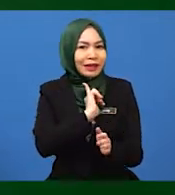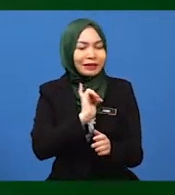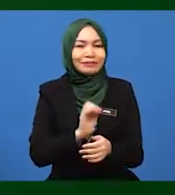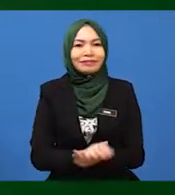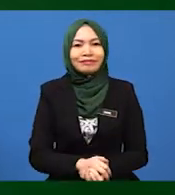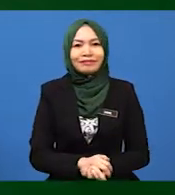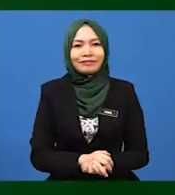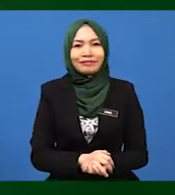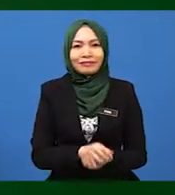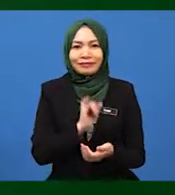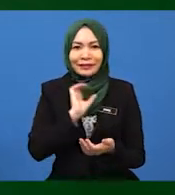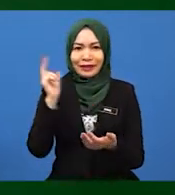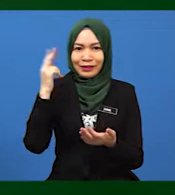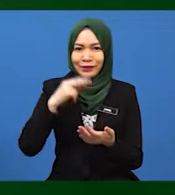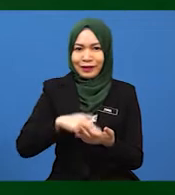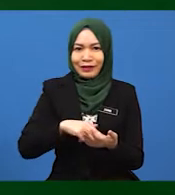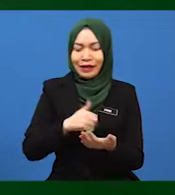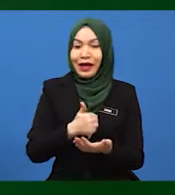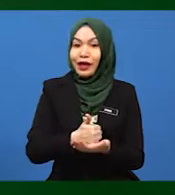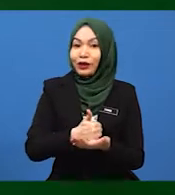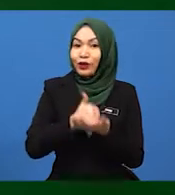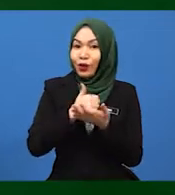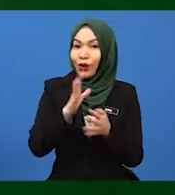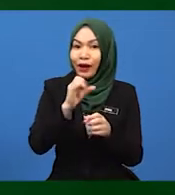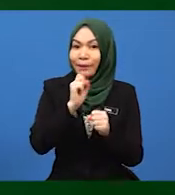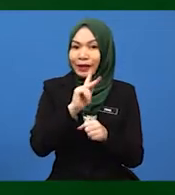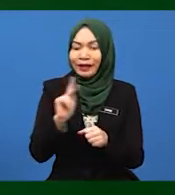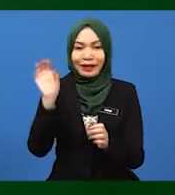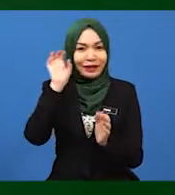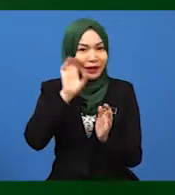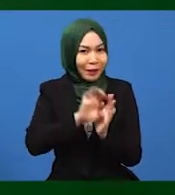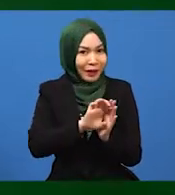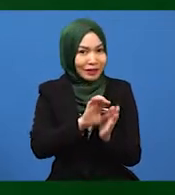ulang. Tolong ambilkan gambar saya.